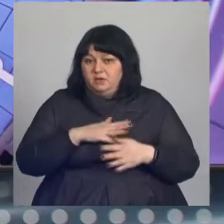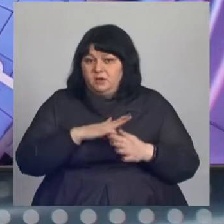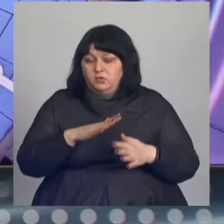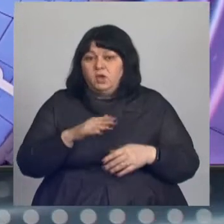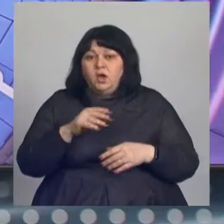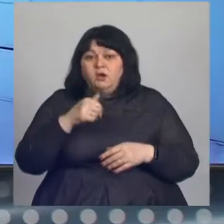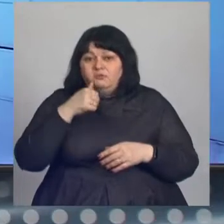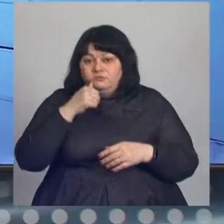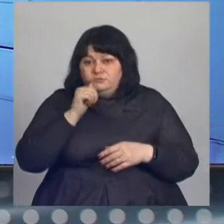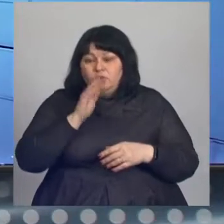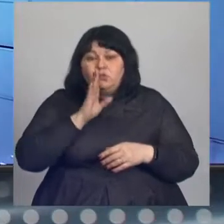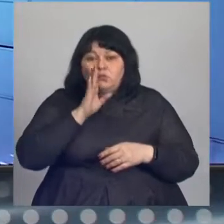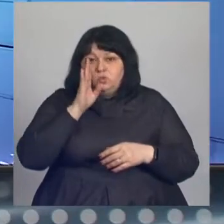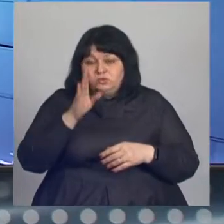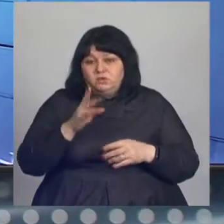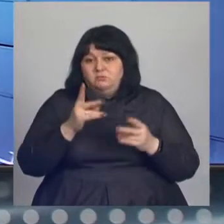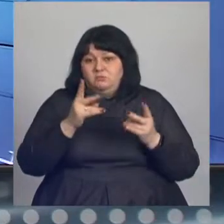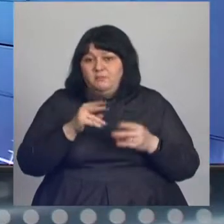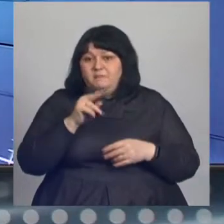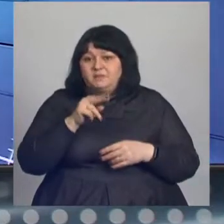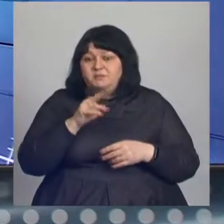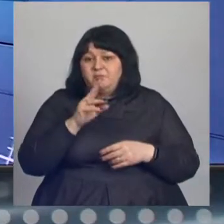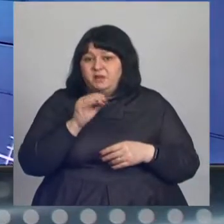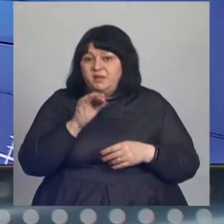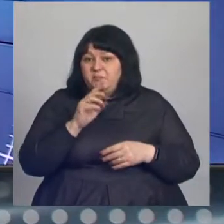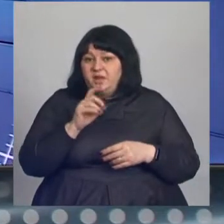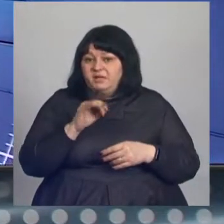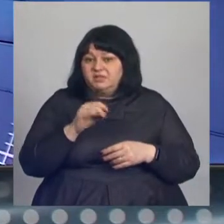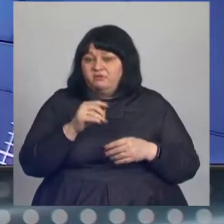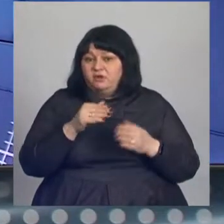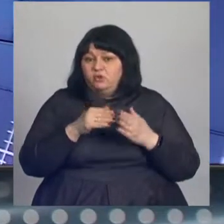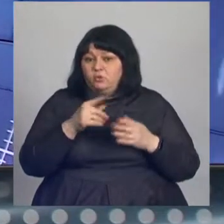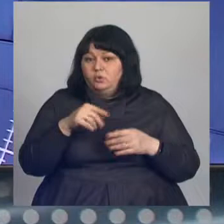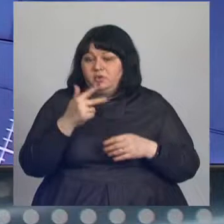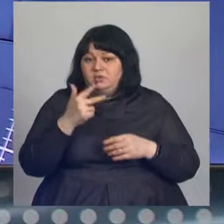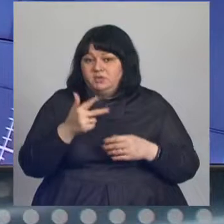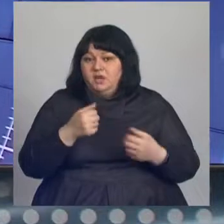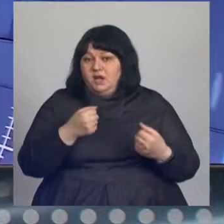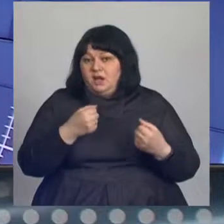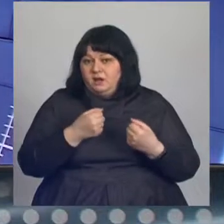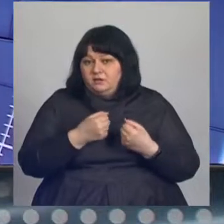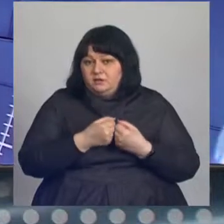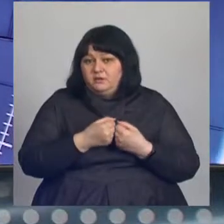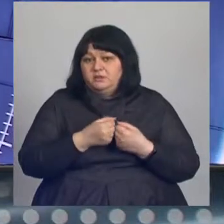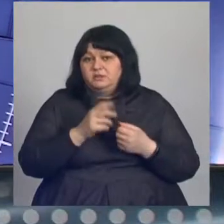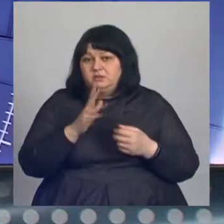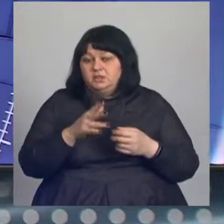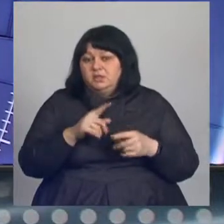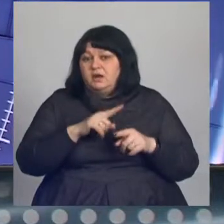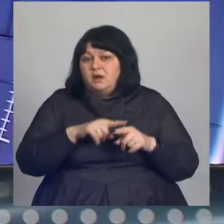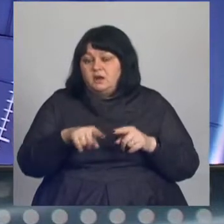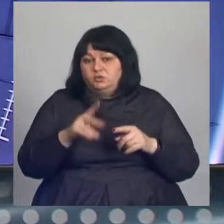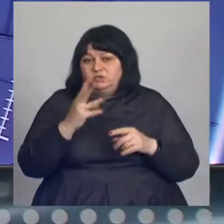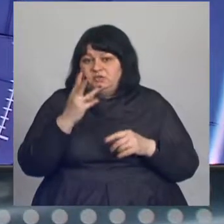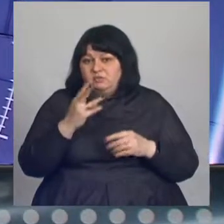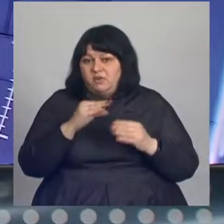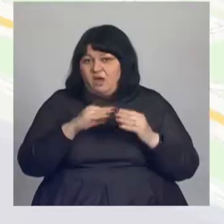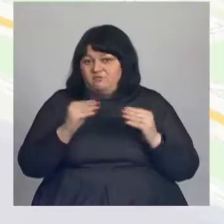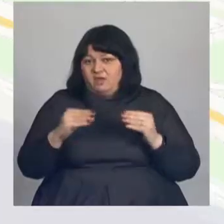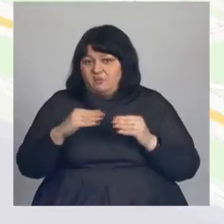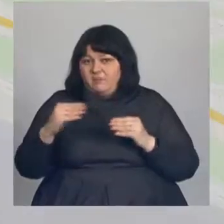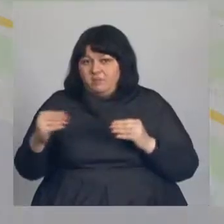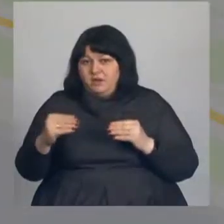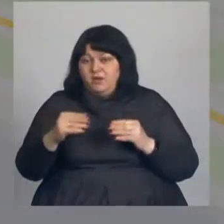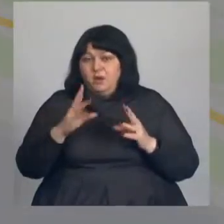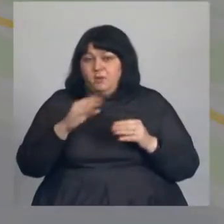Накануне утром в областном центре на проспекте Богдана Хмельницкого в районе дома номер 3 произошло дорожно-транспортное происшествие сразу с тремя автомобилями.